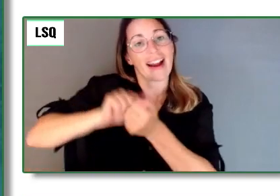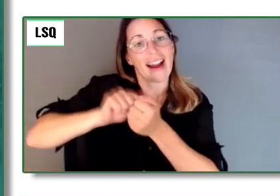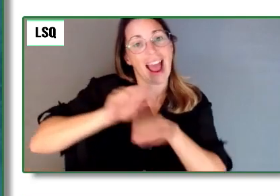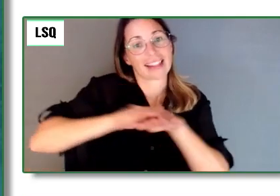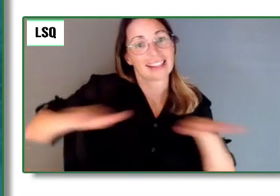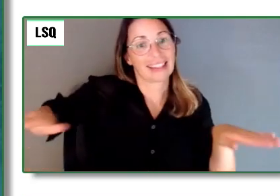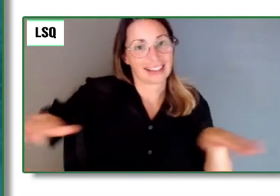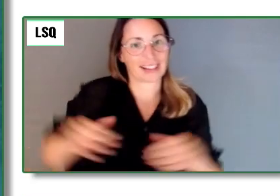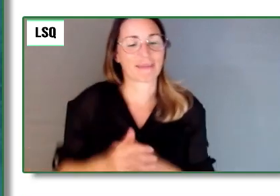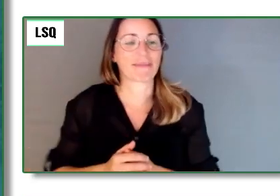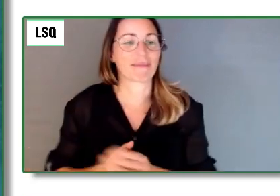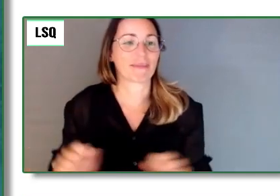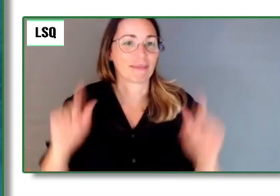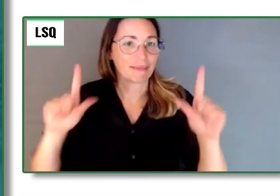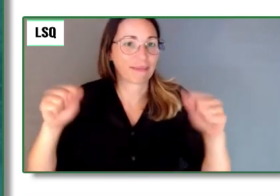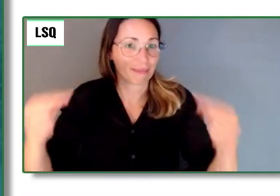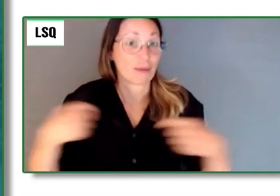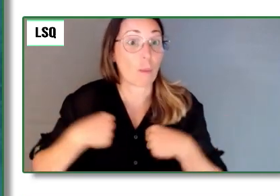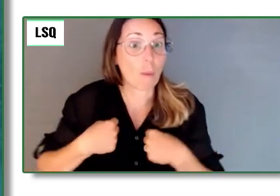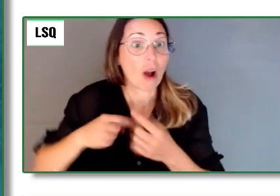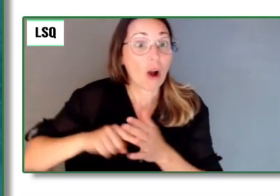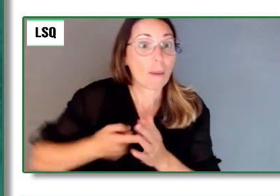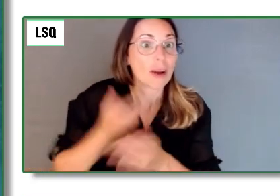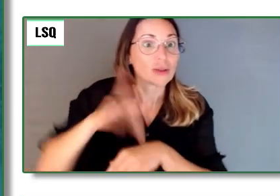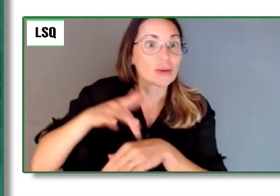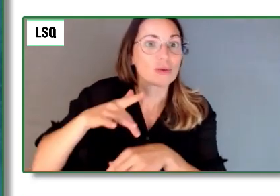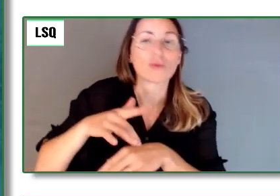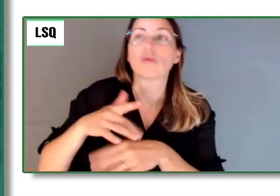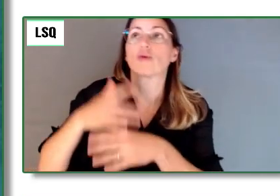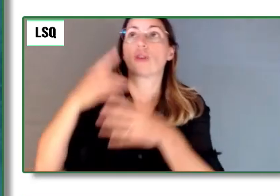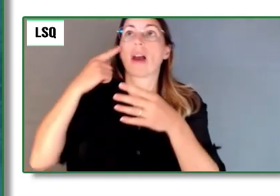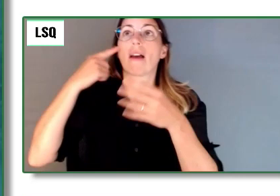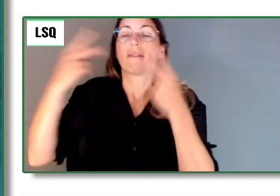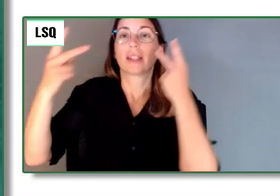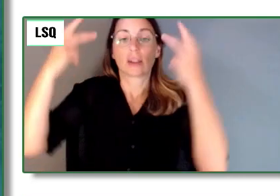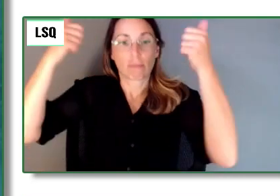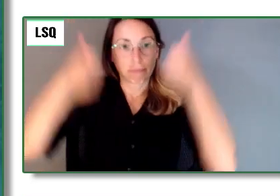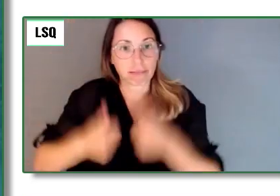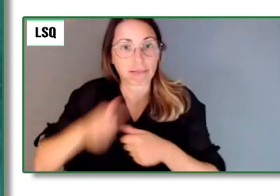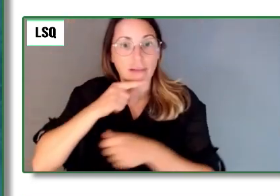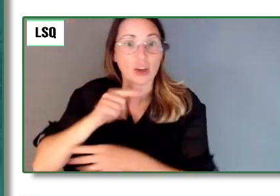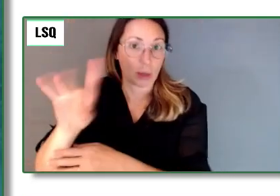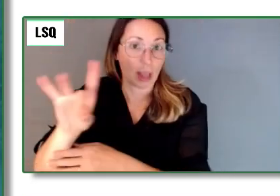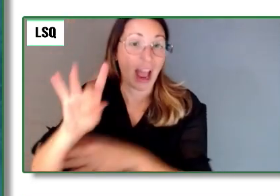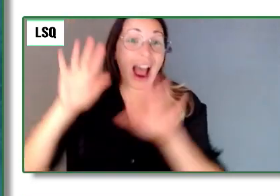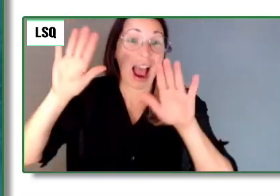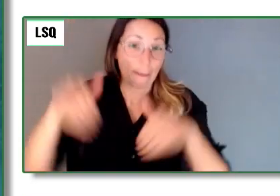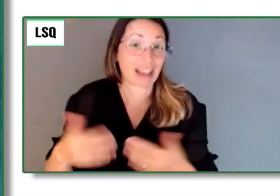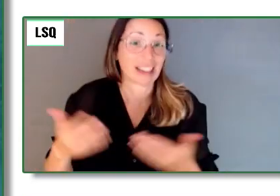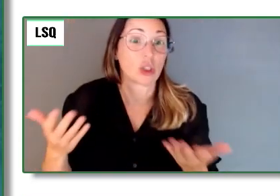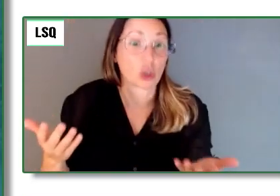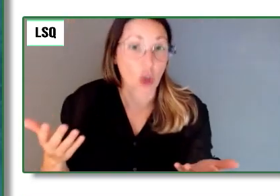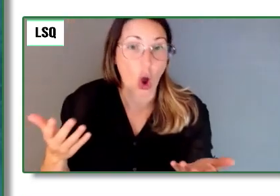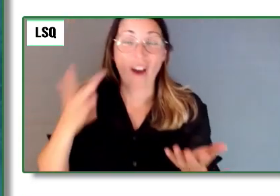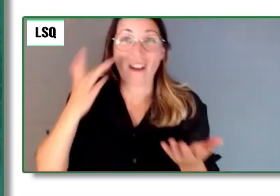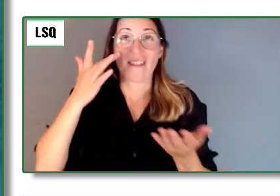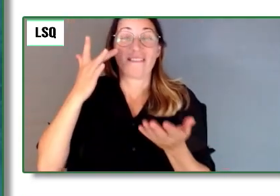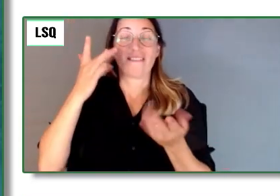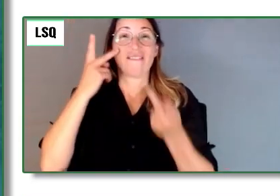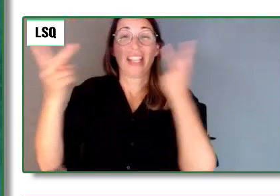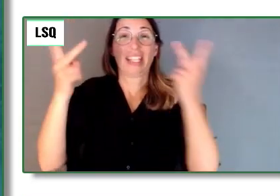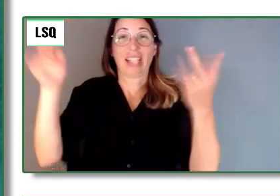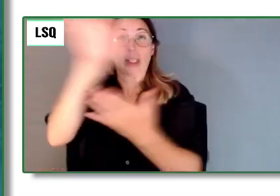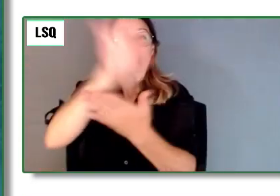perdu ma vision centrale. Je voyais moins. De moins en moins, j'avais encore une vision périphérique. J'ai beaucoup